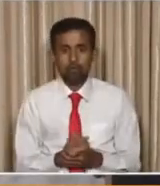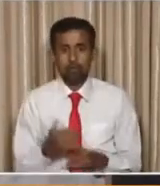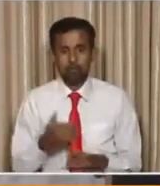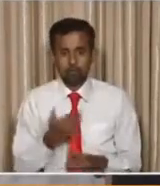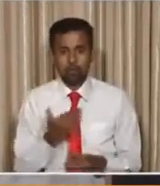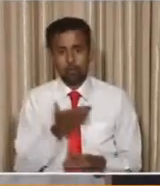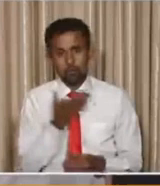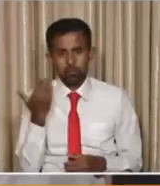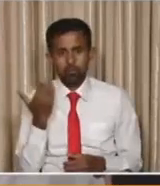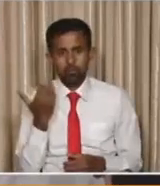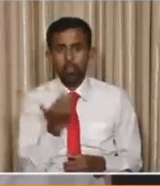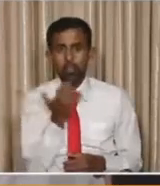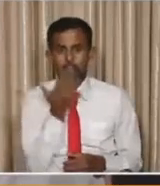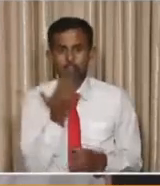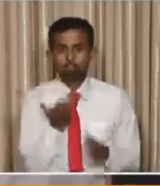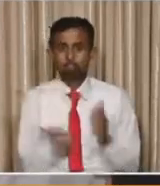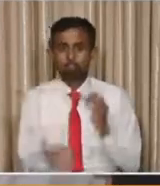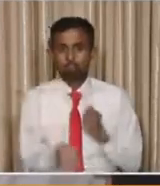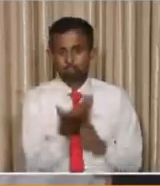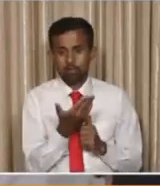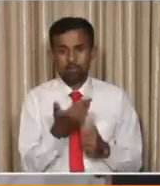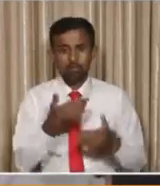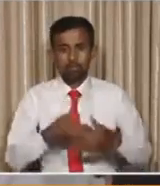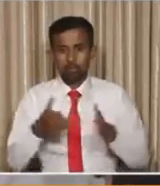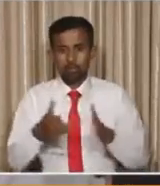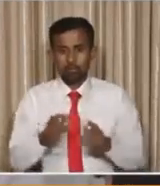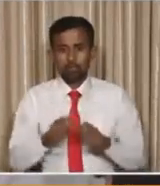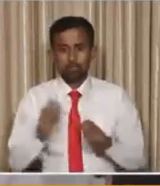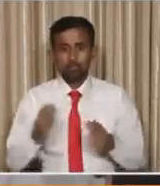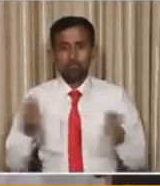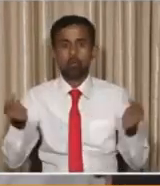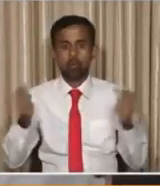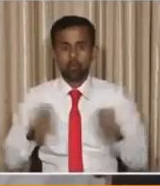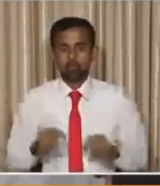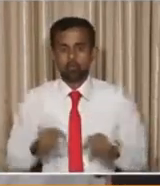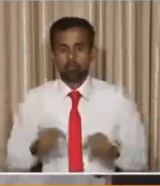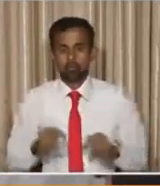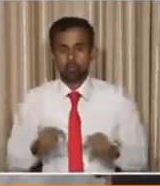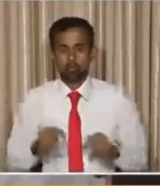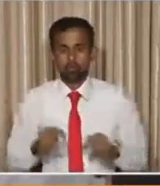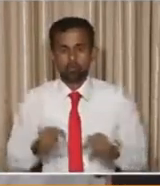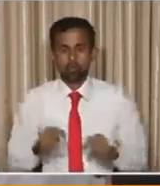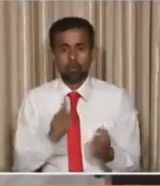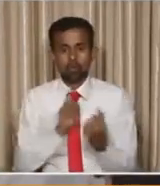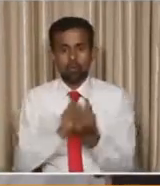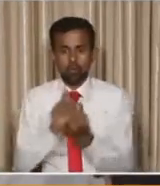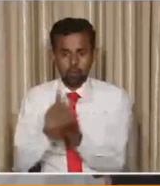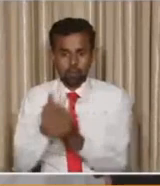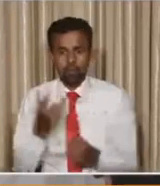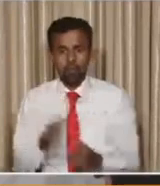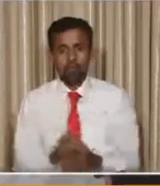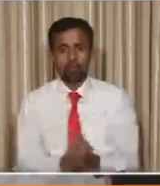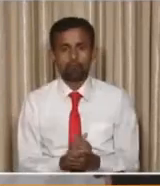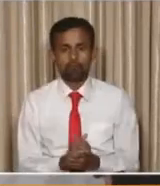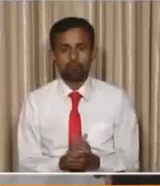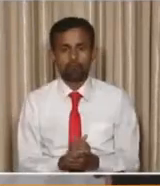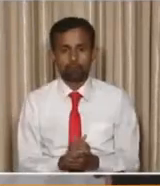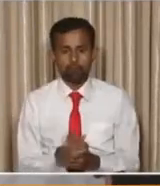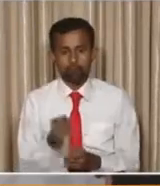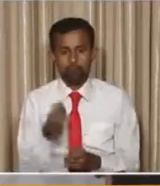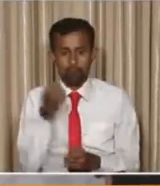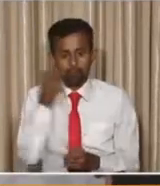පුළුවන් වුණා සවුඳ ගිහින් ආපහු කැබිනට් මණ්ඩලය රැස් කරන්න රැස් කළා මුණ ගැහෙන්න ඒ පාර